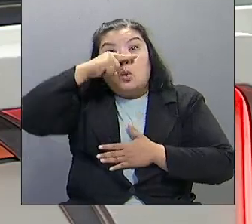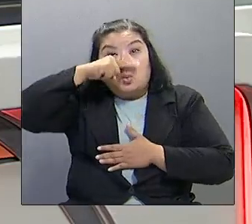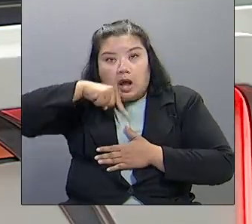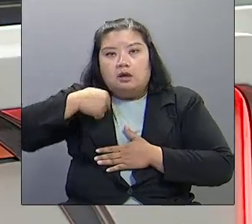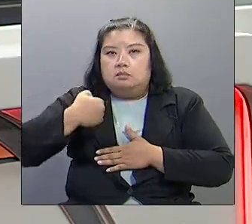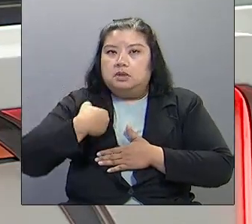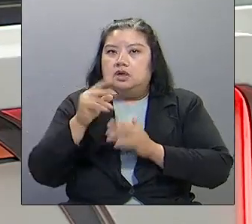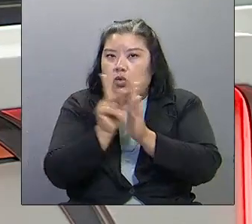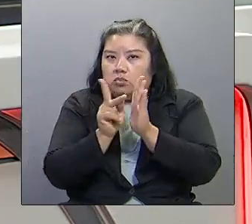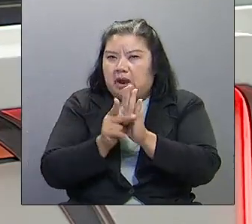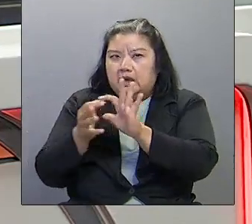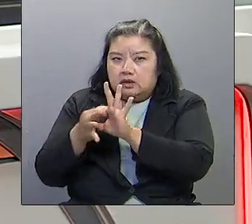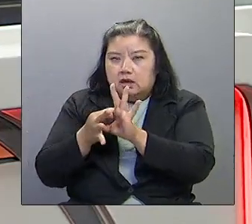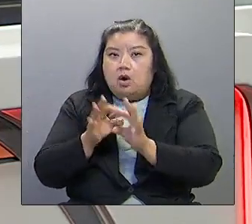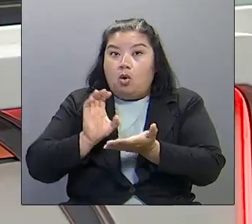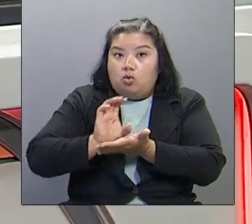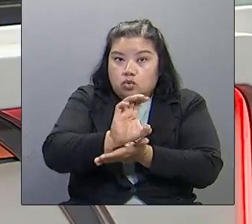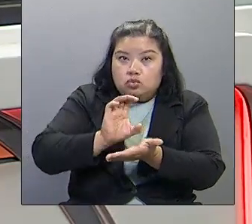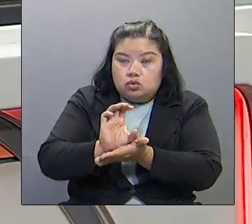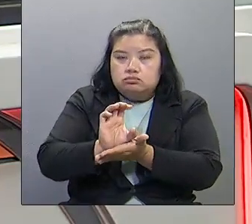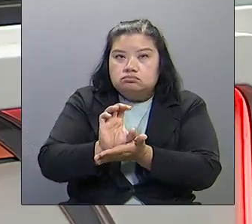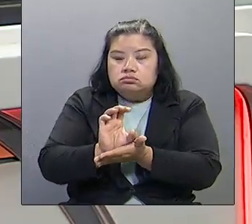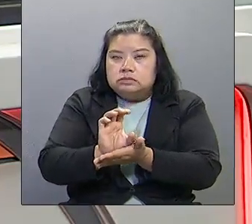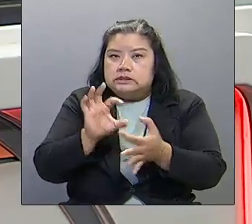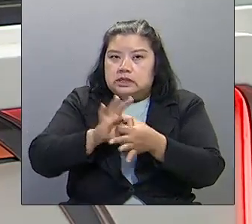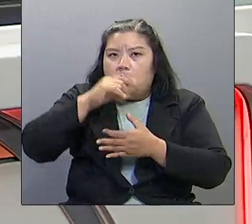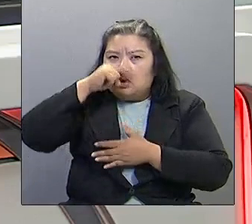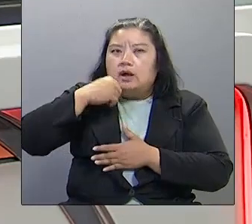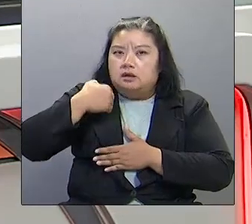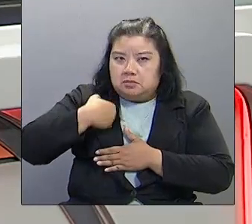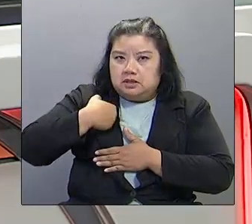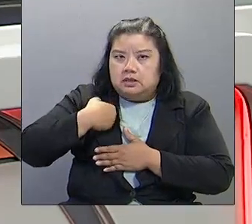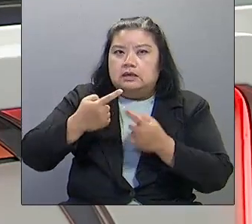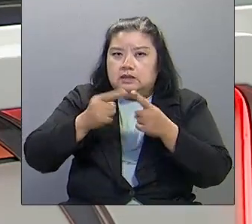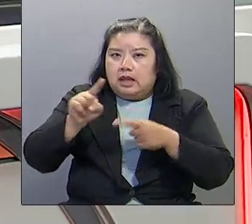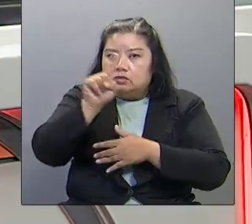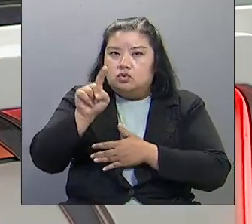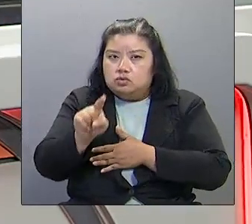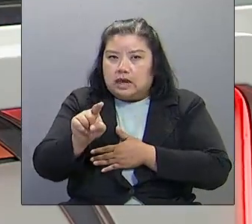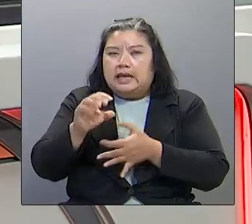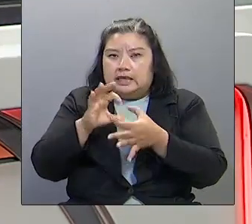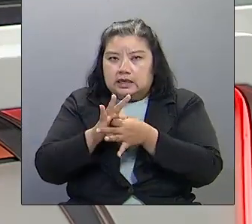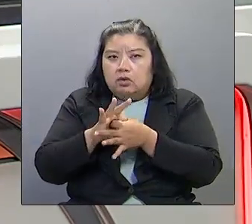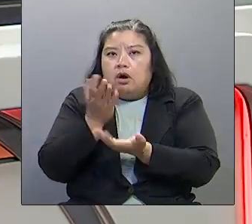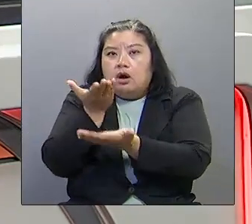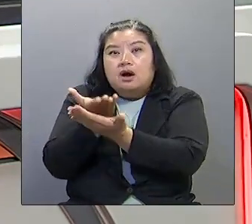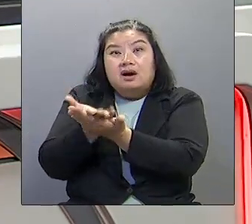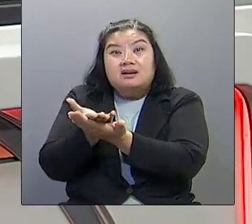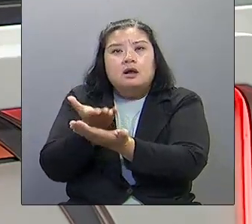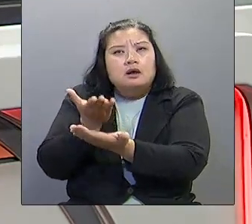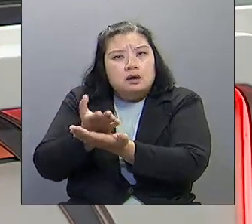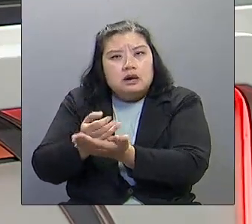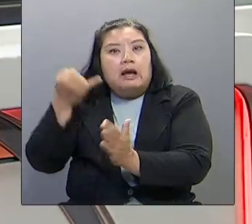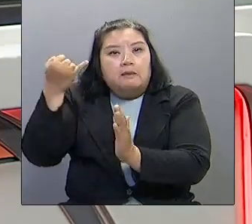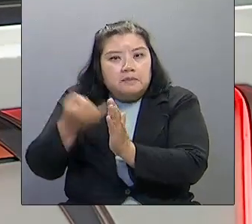ที่เอื้อให้ทำได้นะคะแต่สิ่งหนึ่งที่ดูจะเป็นประเด็นอยู่ในเวลานี้ก็คือข้อสังเกตเรื่องทุนสีเทาที่เข้ามาแล้วก็ทำให้เ